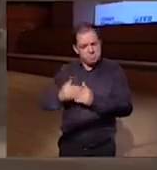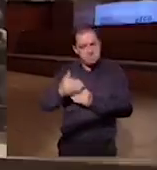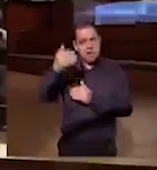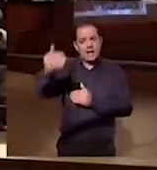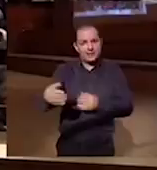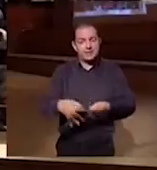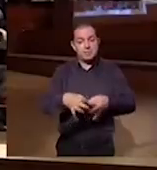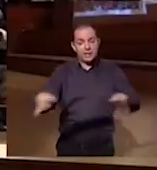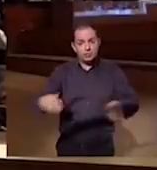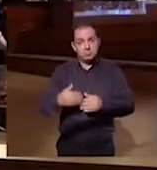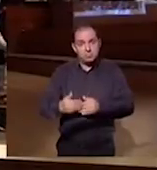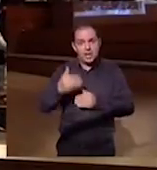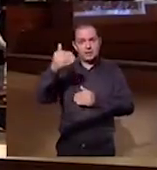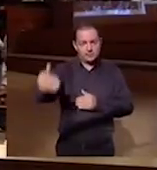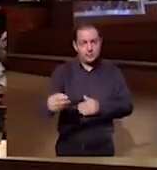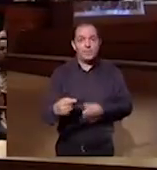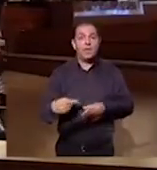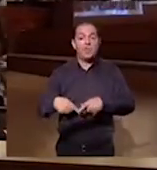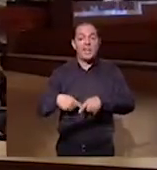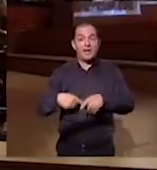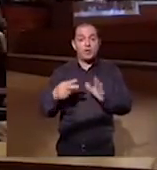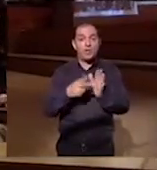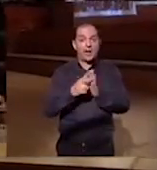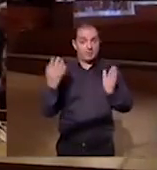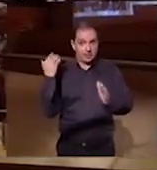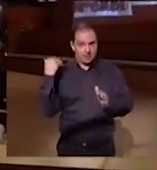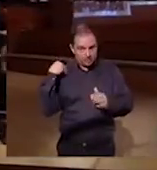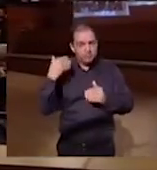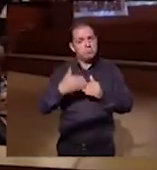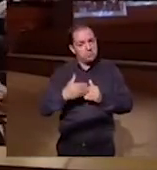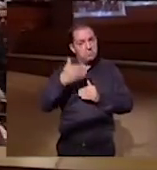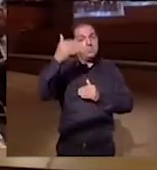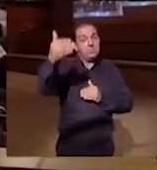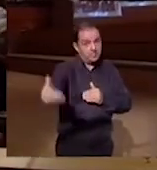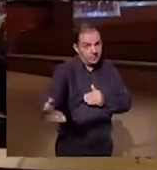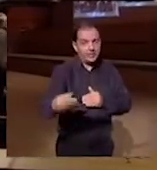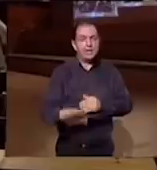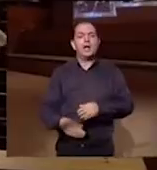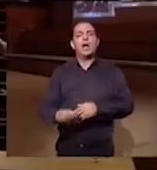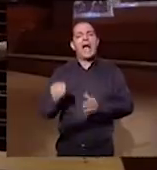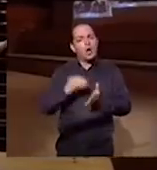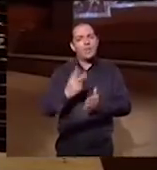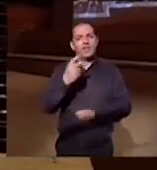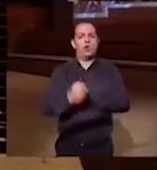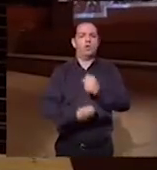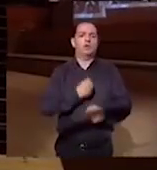μέτρου. Το Δεκέμβρη του 2017 καταφέραμε την παράταση της διακοψιμότητας για 2 ακόμα έτη.